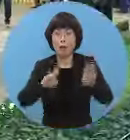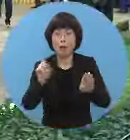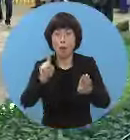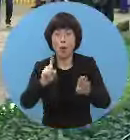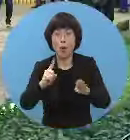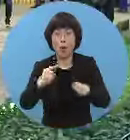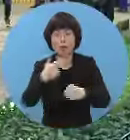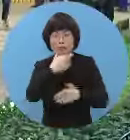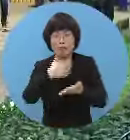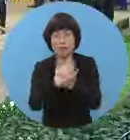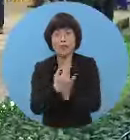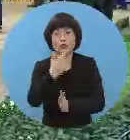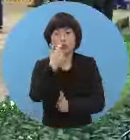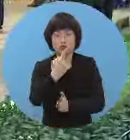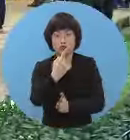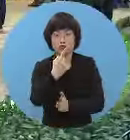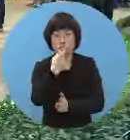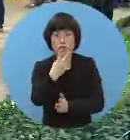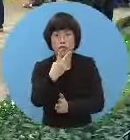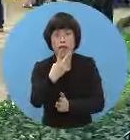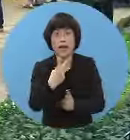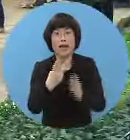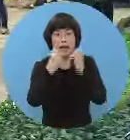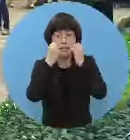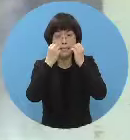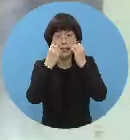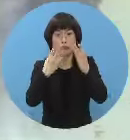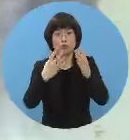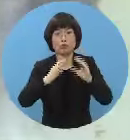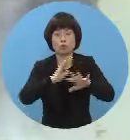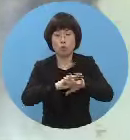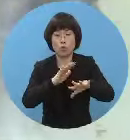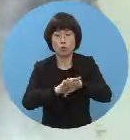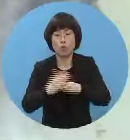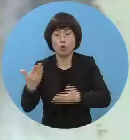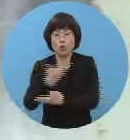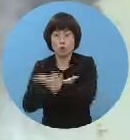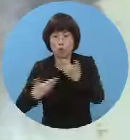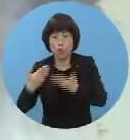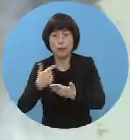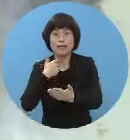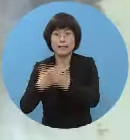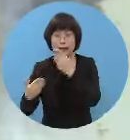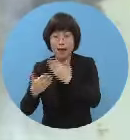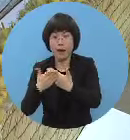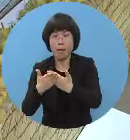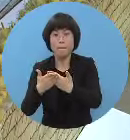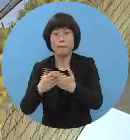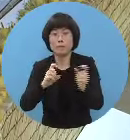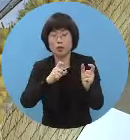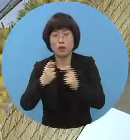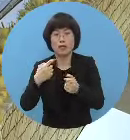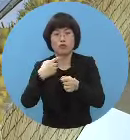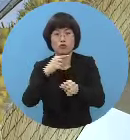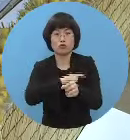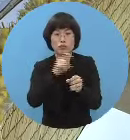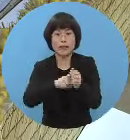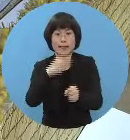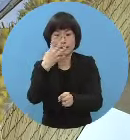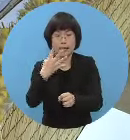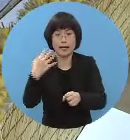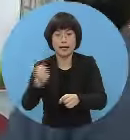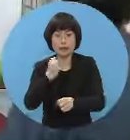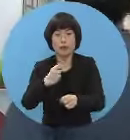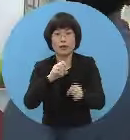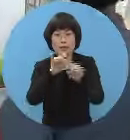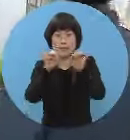크게 창조농업, 힐링농업, 교류 홍보, 체험 학습 등 4개의 주제로 각각 특색